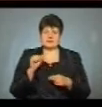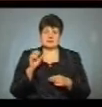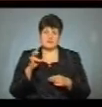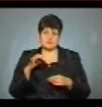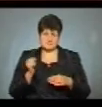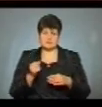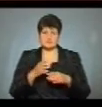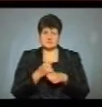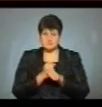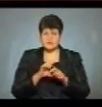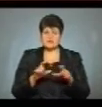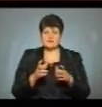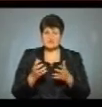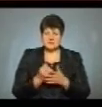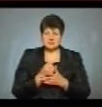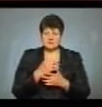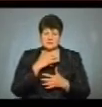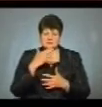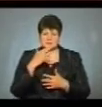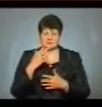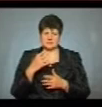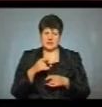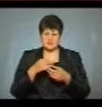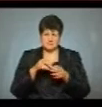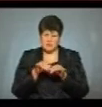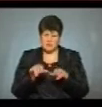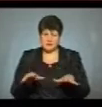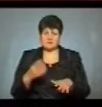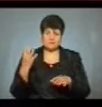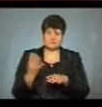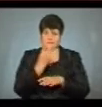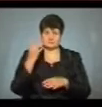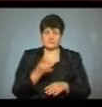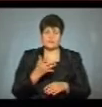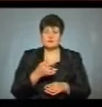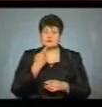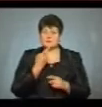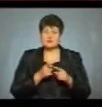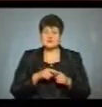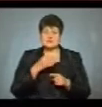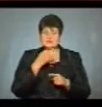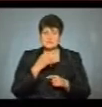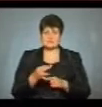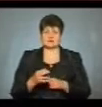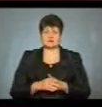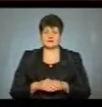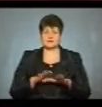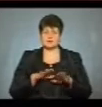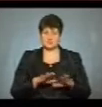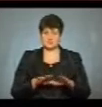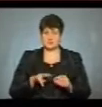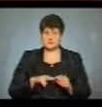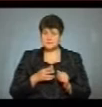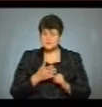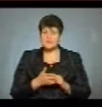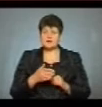виявили перевищення в місту загальних бактерій в 4. Про це сьогодні повідомив заступник директора обласного лабораторного центру Юрій Дементьєв. Лаборанти